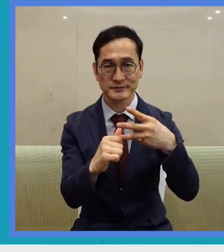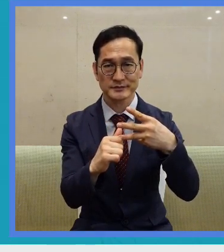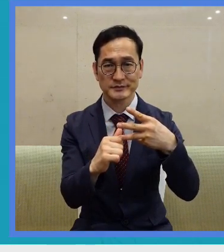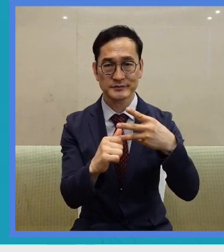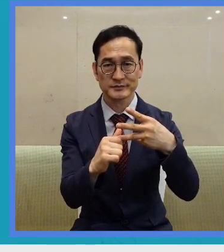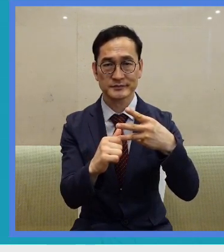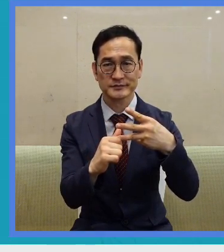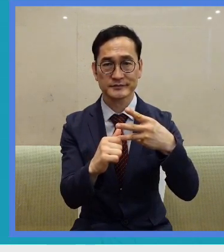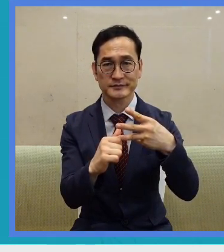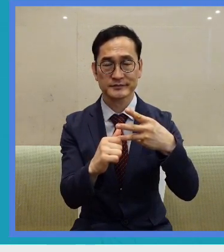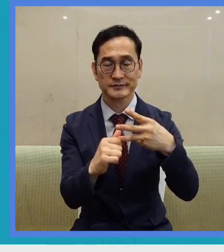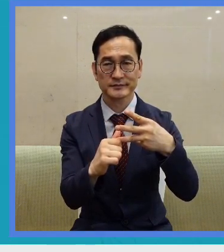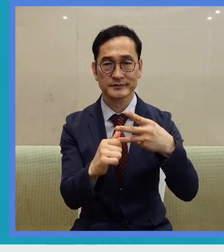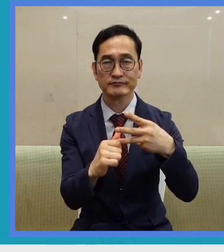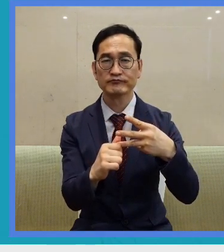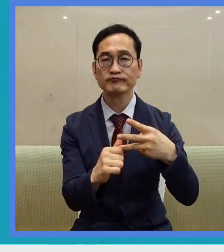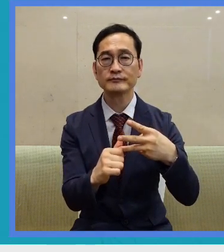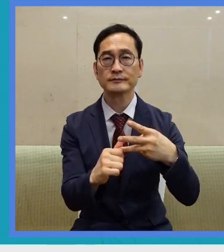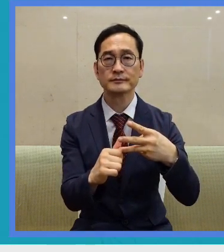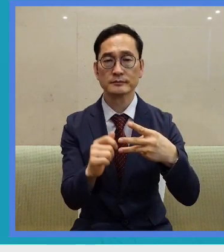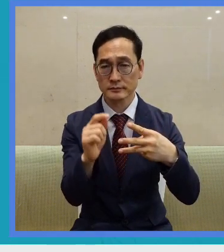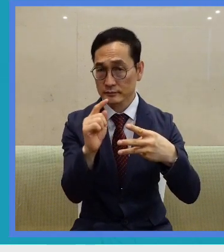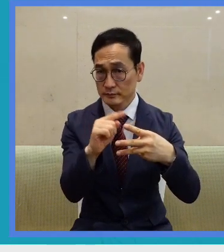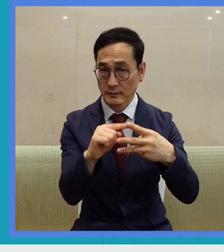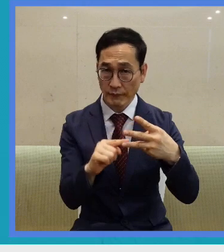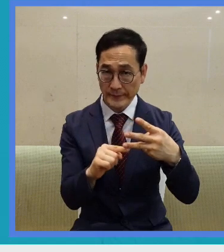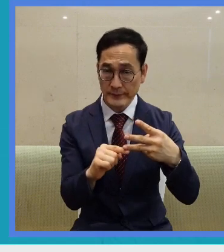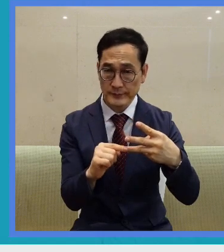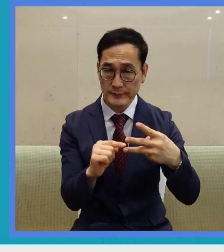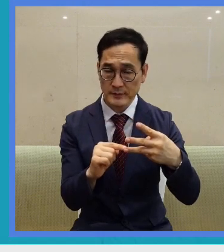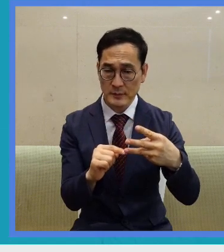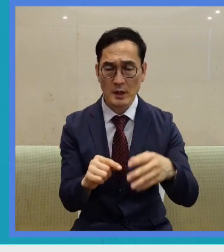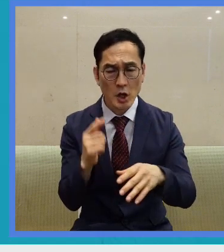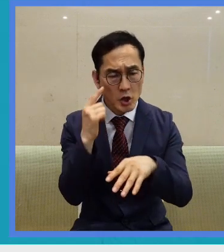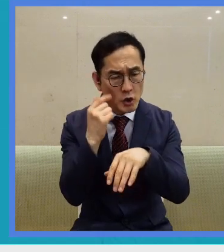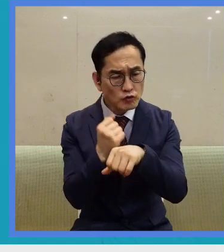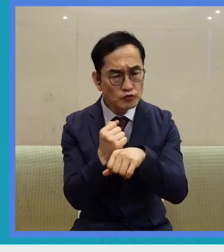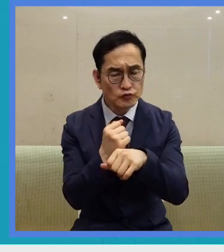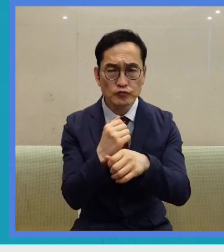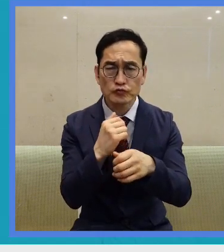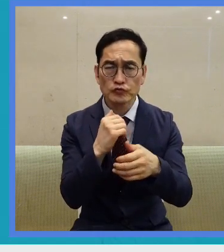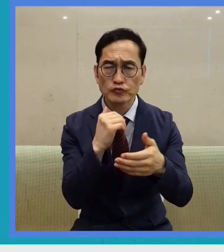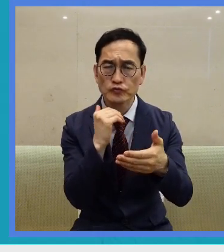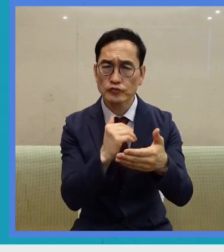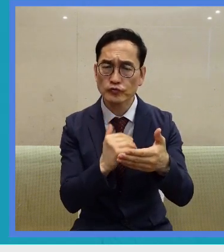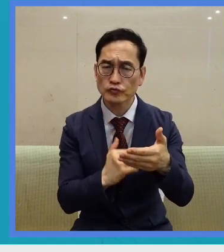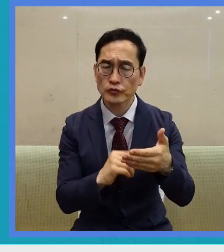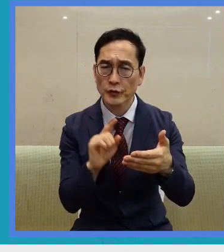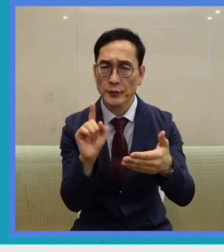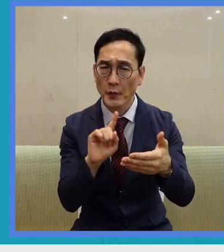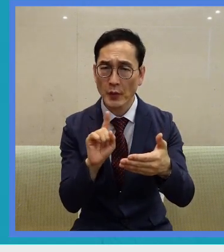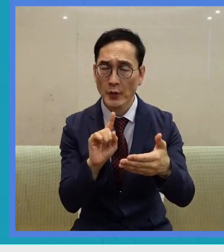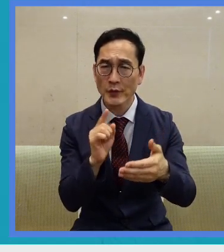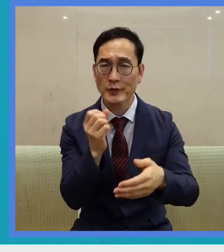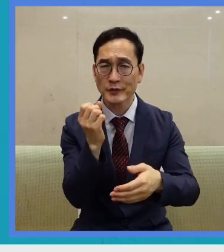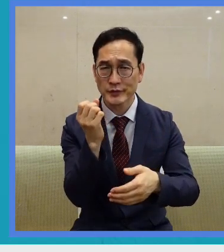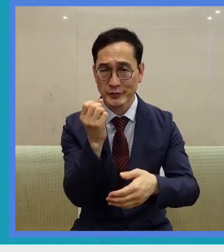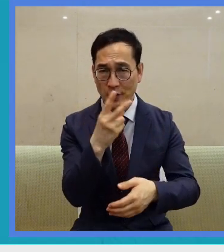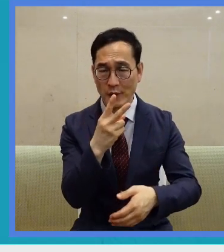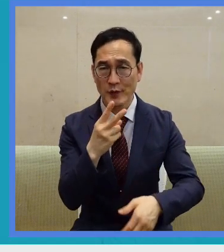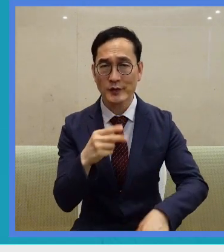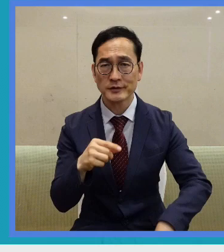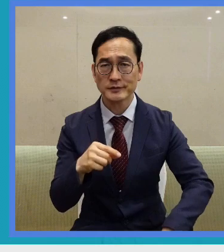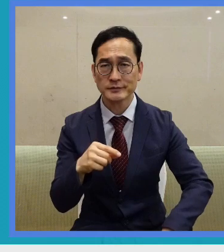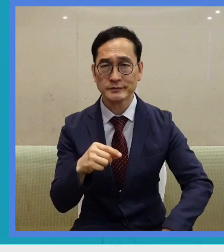개괄을 드린 후에 실제로 어떤 연구들이 이제 지금 관련 연구들이 출판이 되었는지, 그리고 우리가